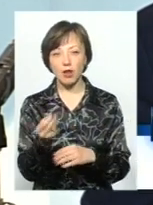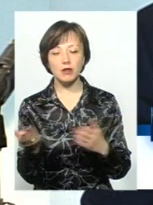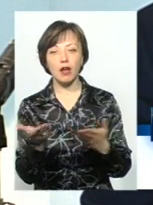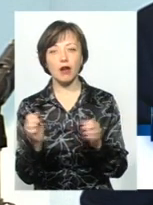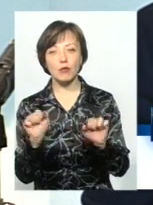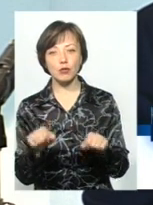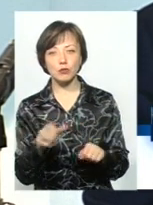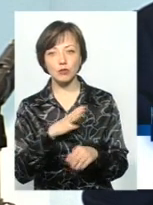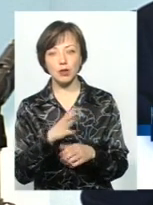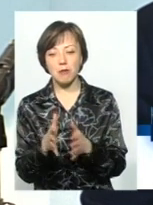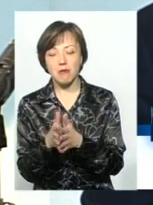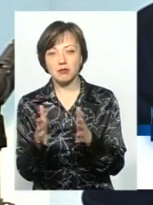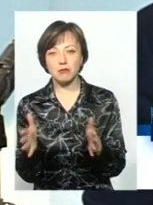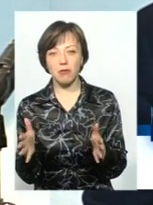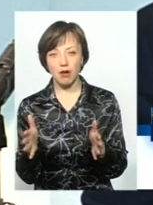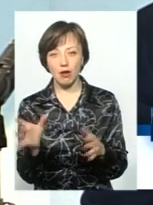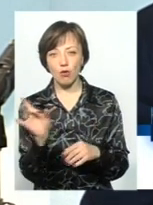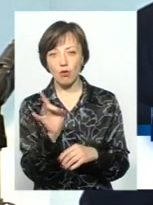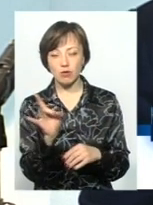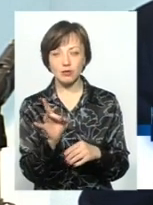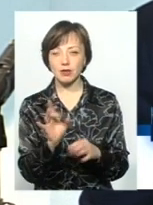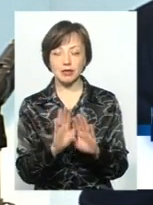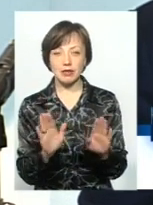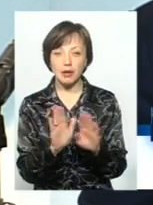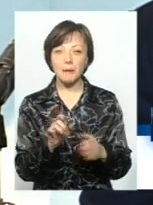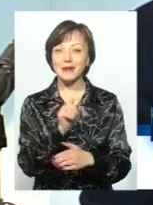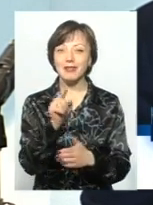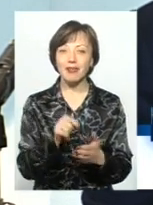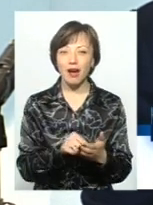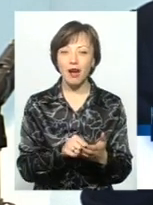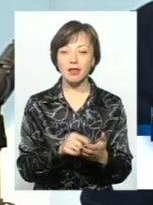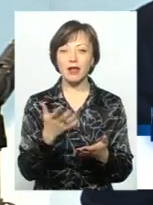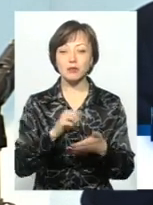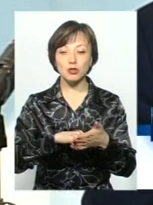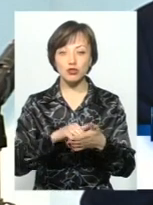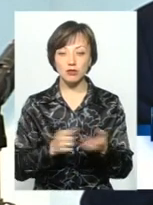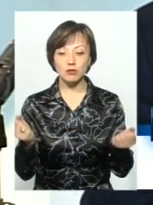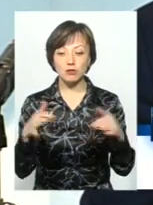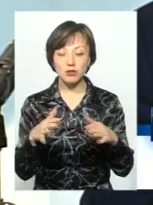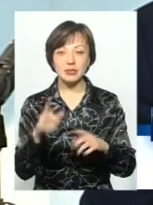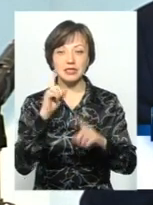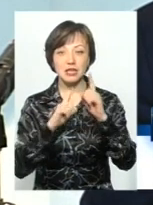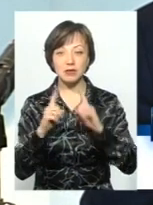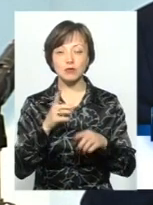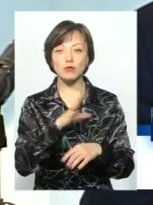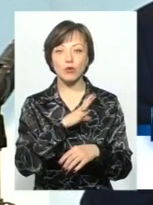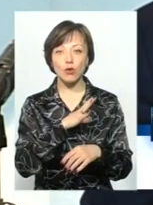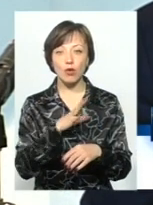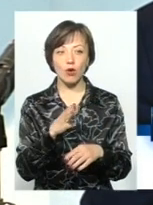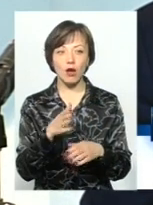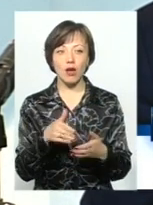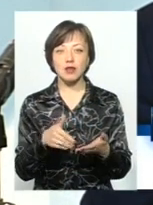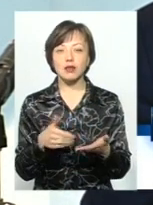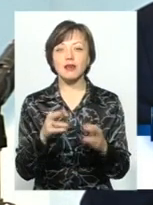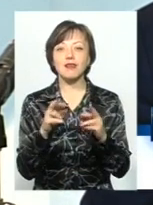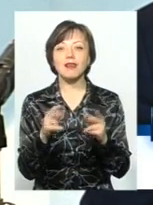бути максимальний розмір і так далі. Питання, яке зумовило скликання позачергової сесії, було насамперед спосіб прийняття цього